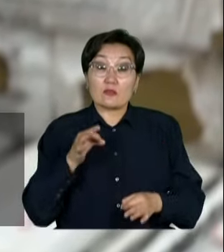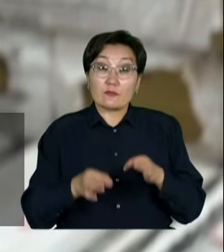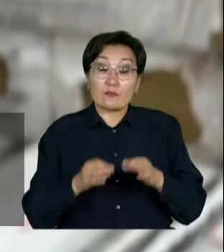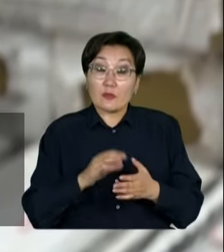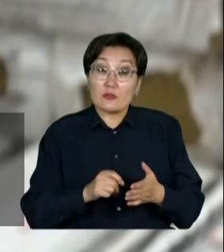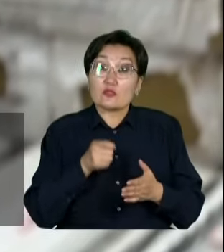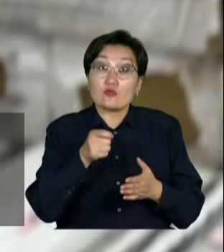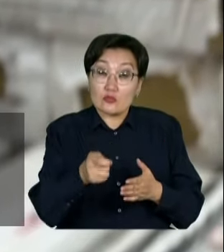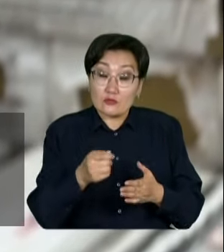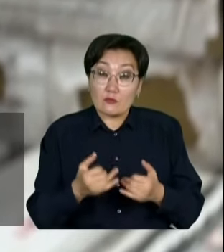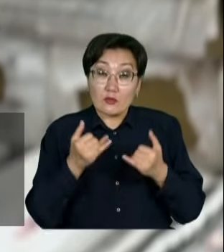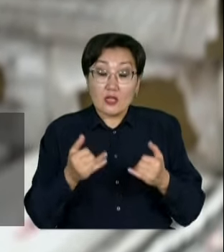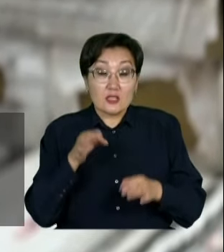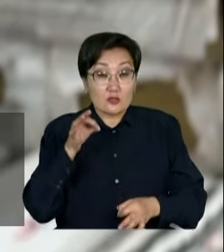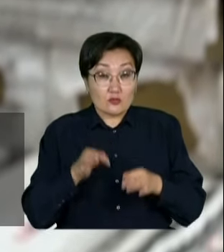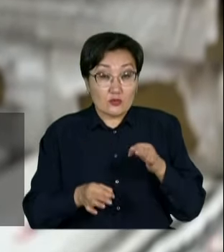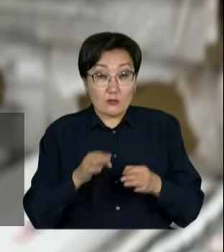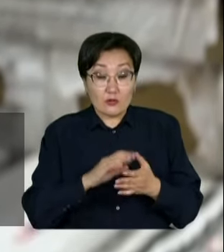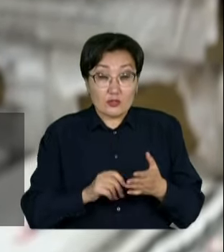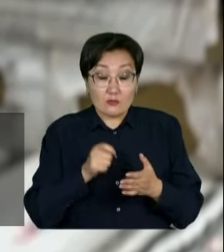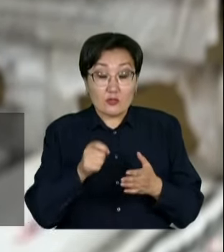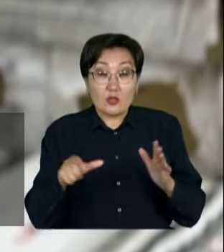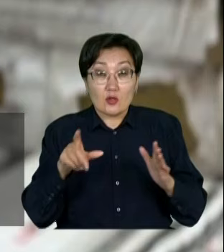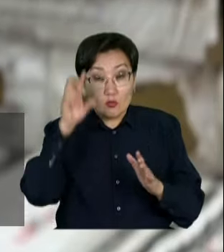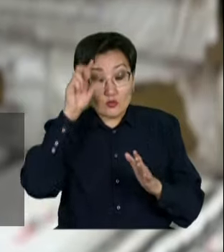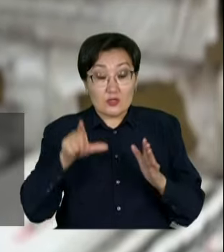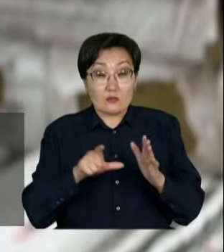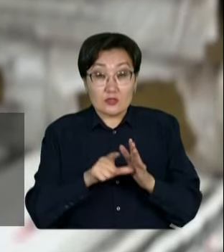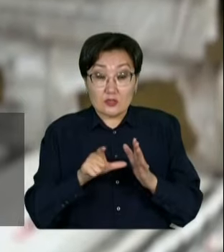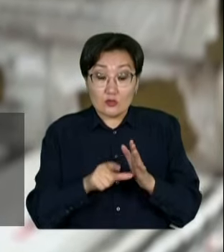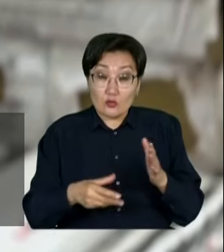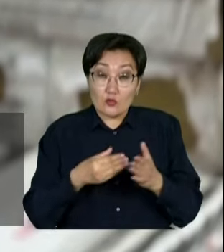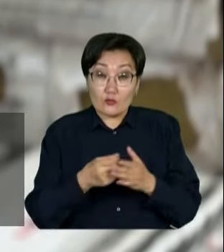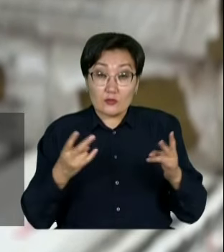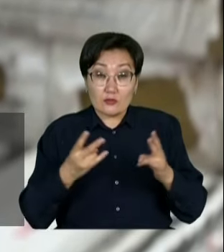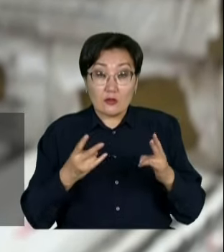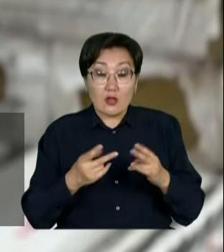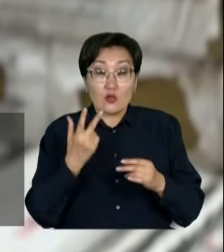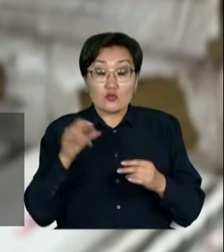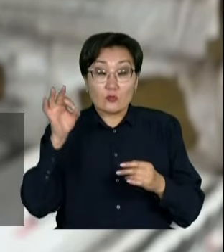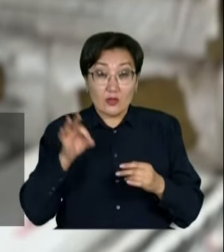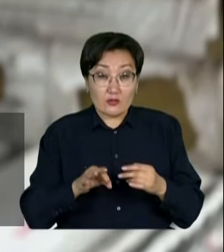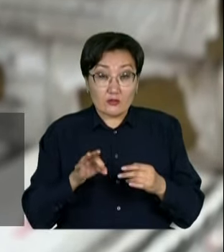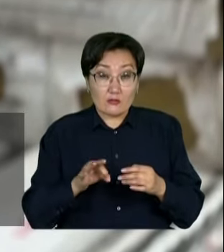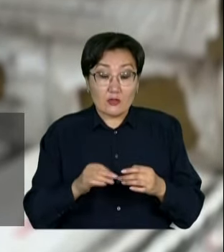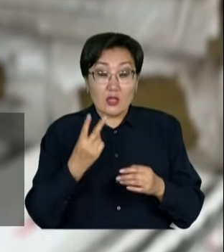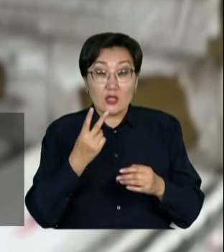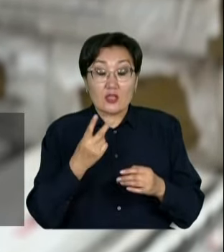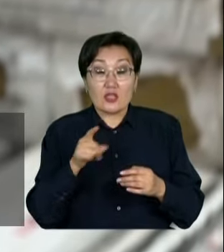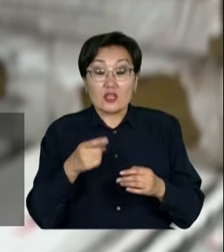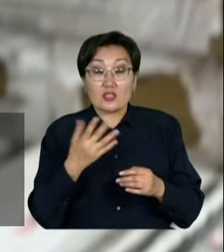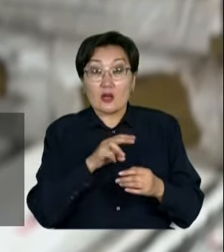беру үшін біздің сот пошлина, государственная пошлина деген бар. Соны төлеуіміз керек 3%. Ол 2,5 миллион